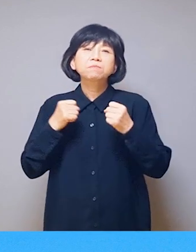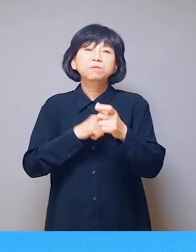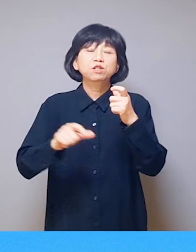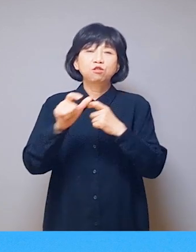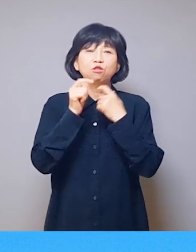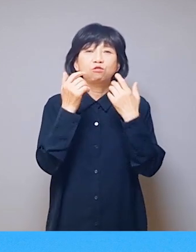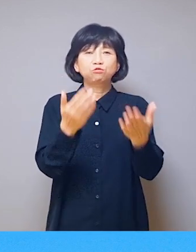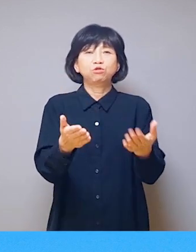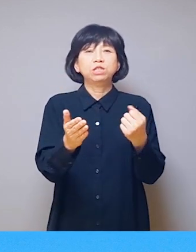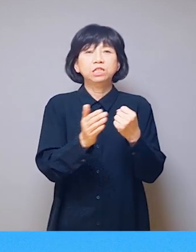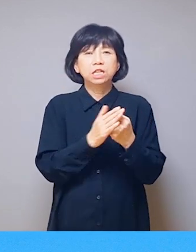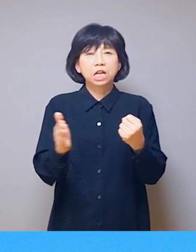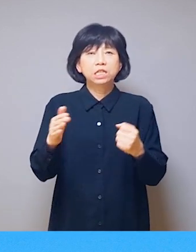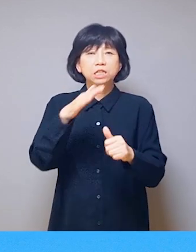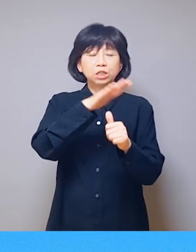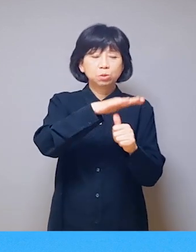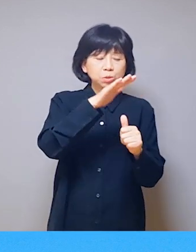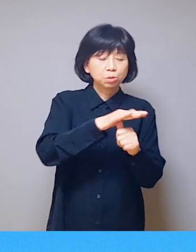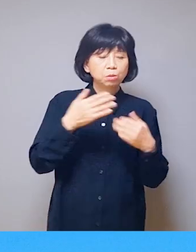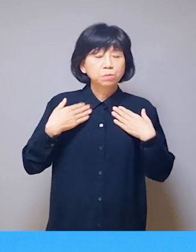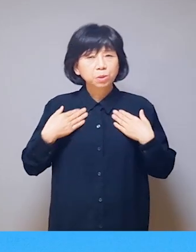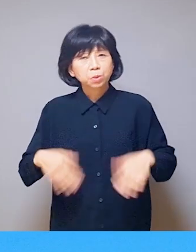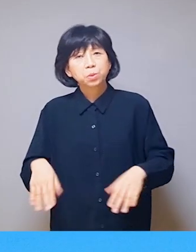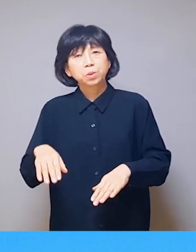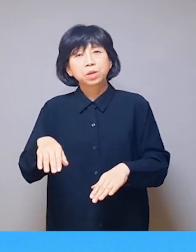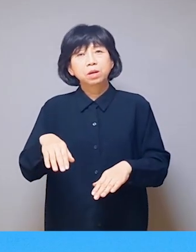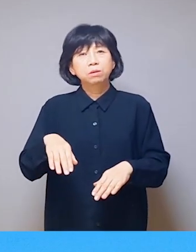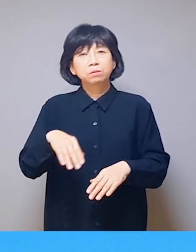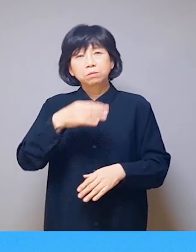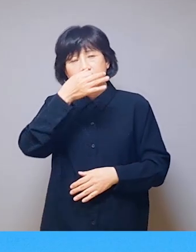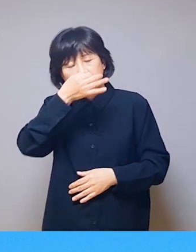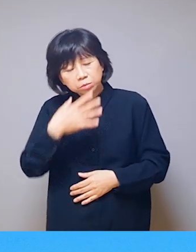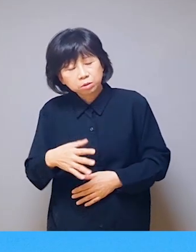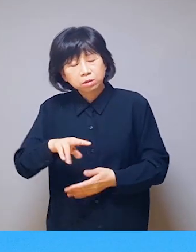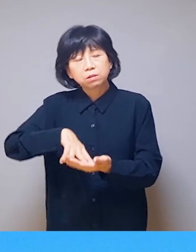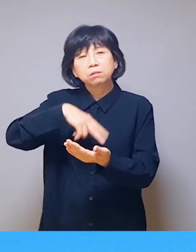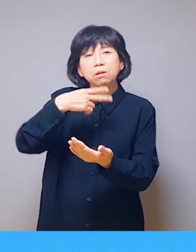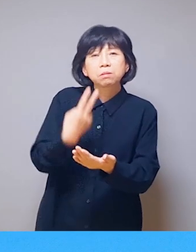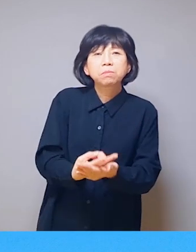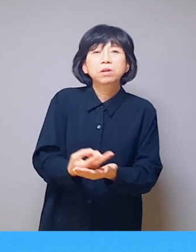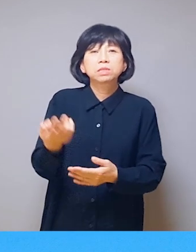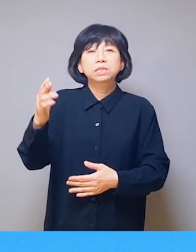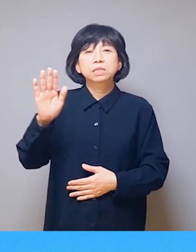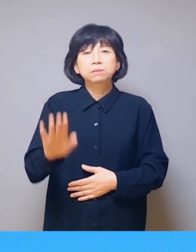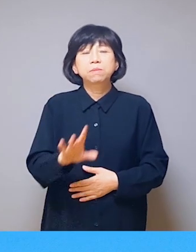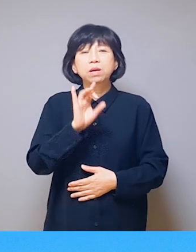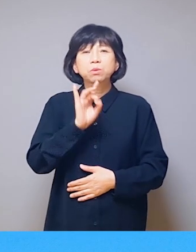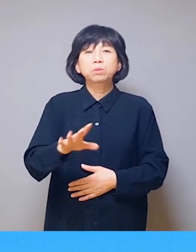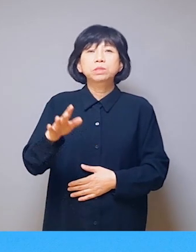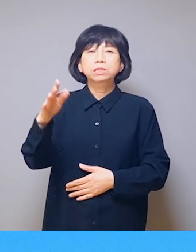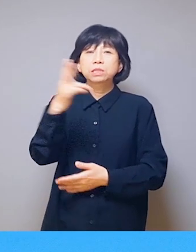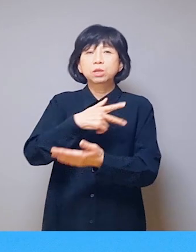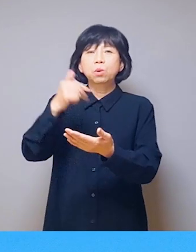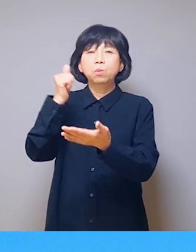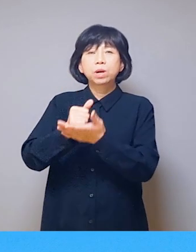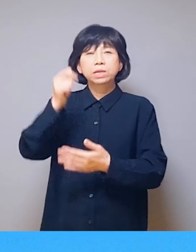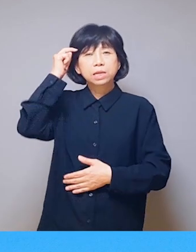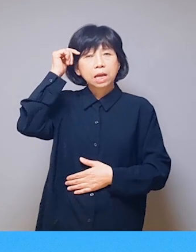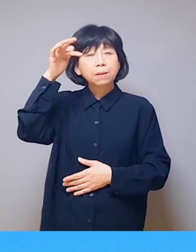힘을 더하시나니 소년이라도 피곤하며 곤비하며 장정이라도 넘어지며 쓰러지되 오직 여호와를 어떻게 하는